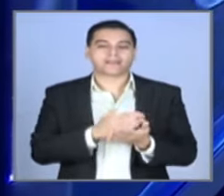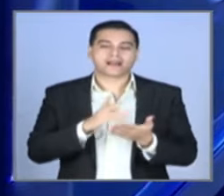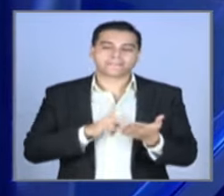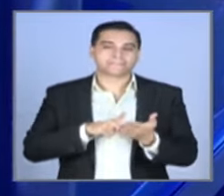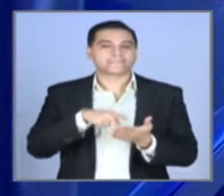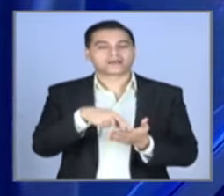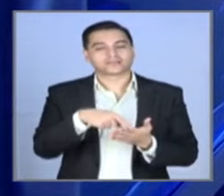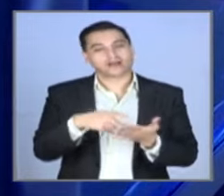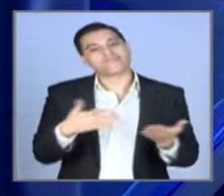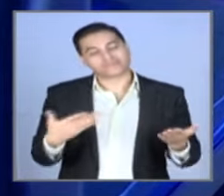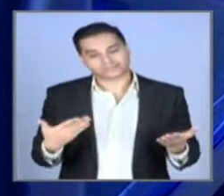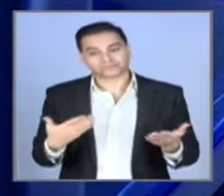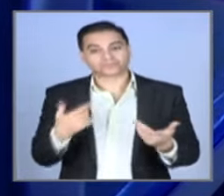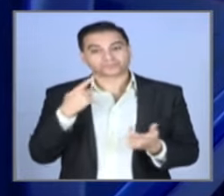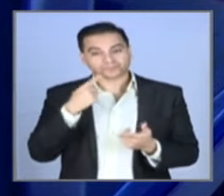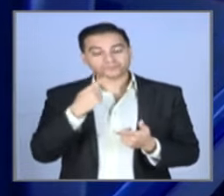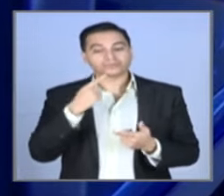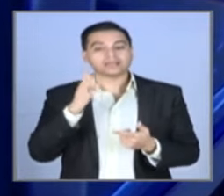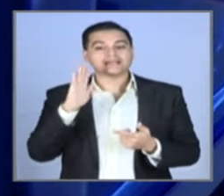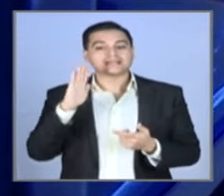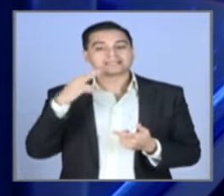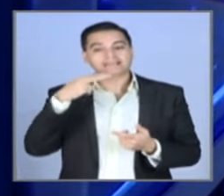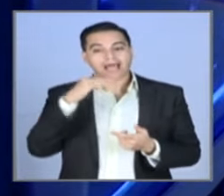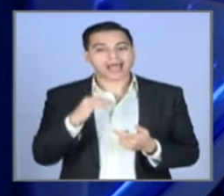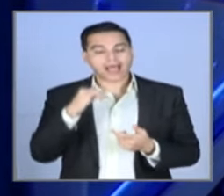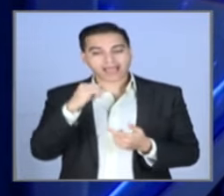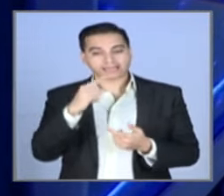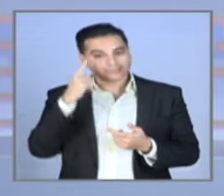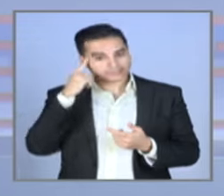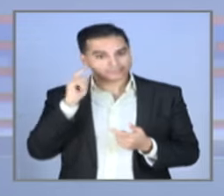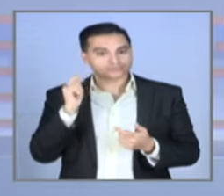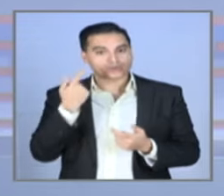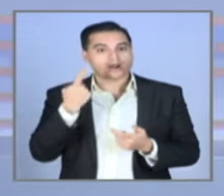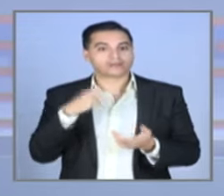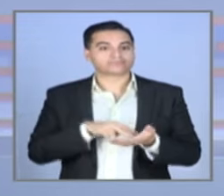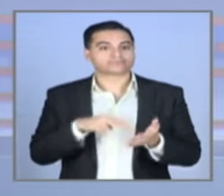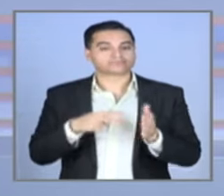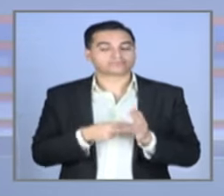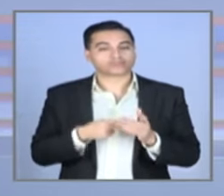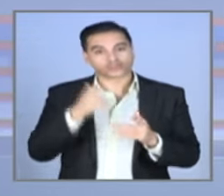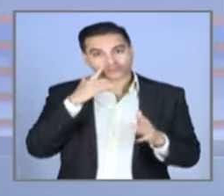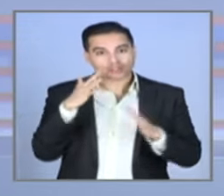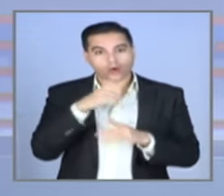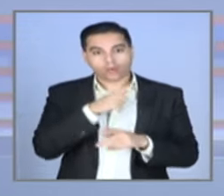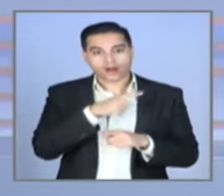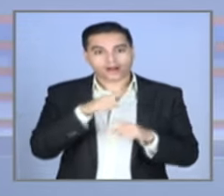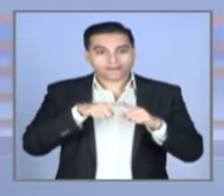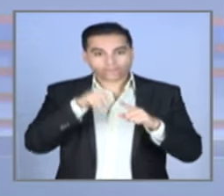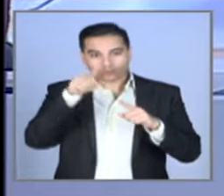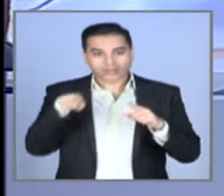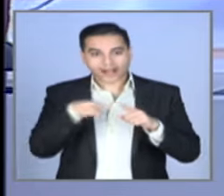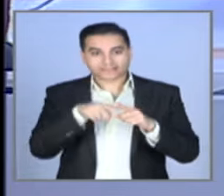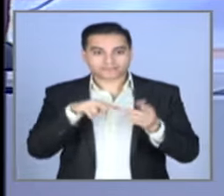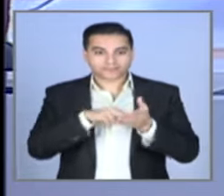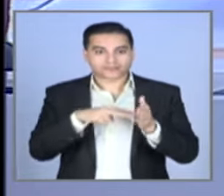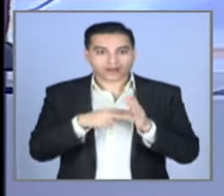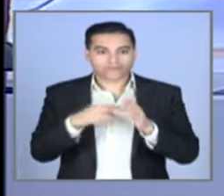مصطفى بيبقى عنده رد فعل أسرع. يعني نقدر نقول ان هما مثلث بيكملوا بعض